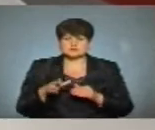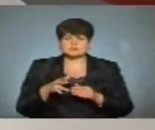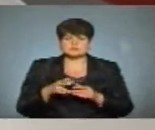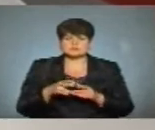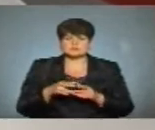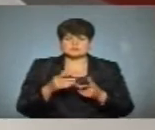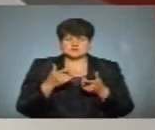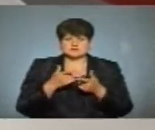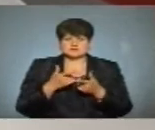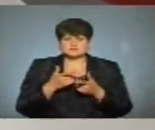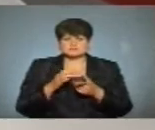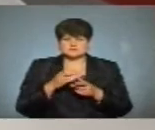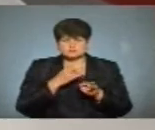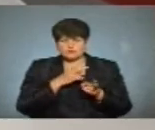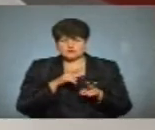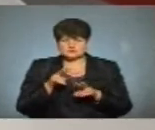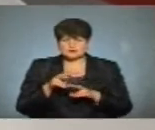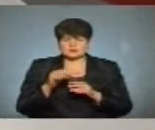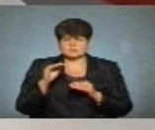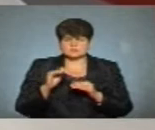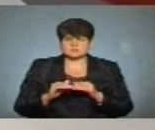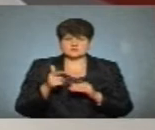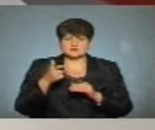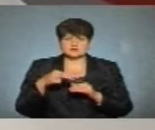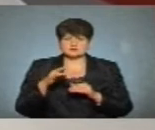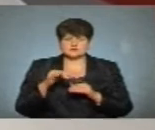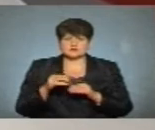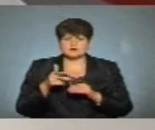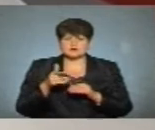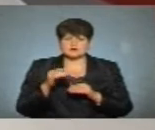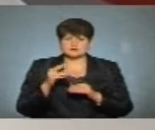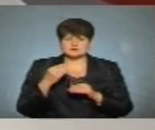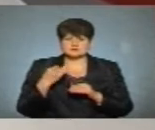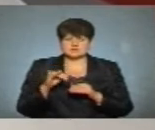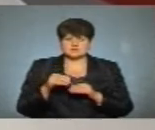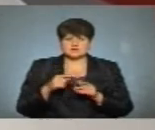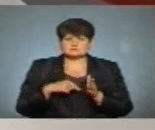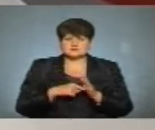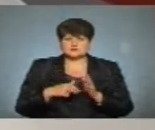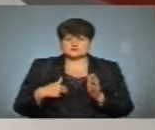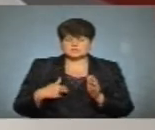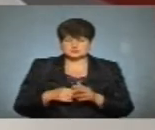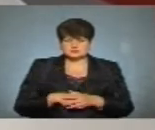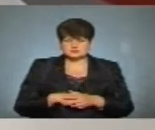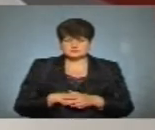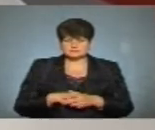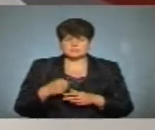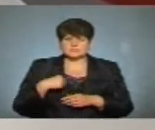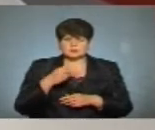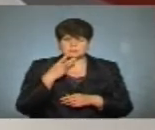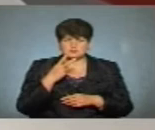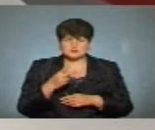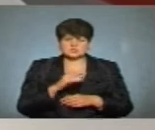по трьох гідропостах – це Нижнівський гідропост, Галицький і в місті Заліщики. Ми бачили